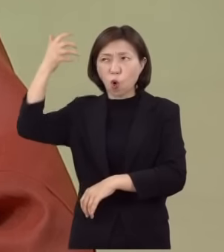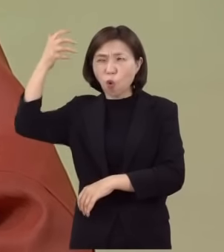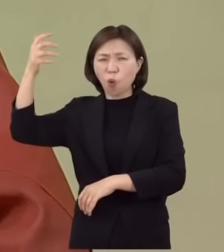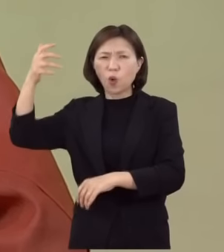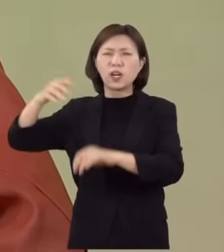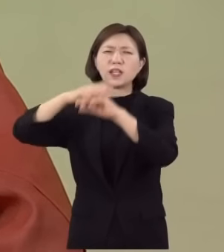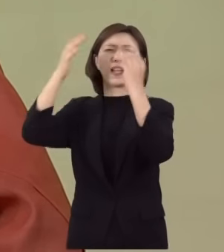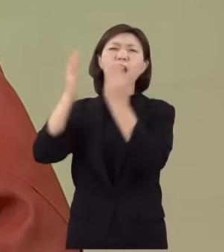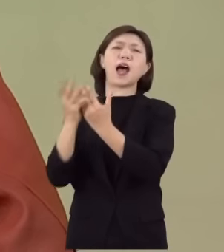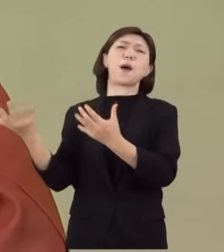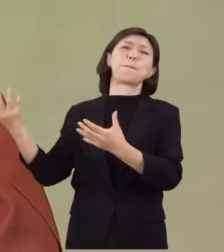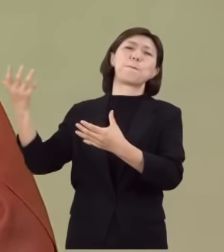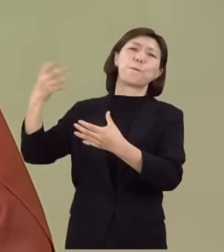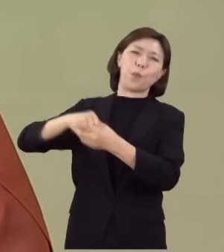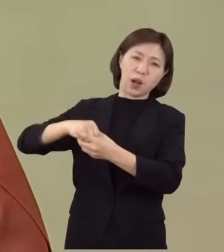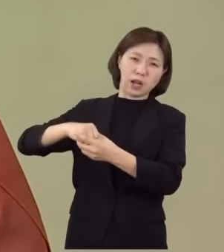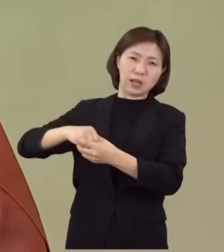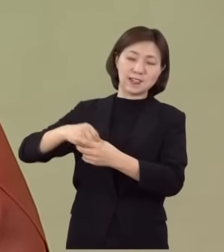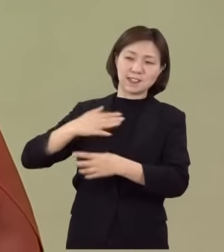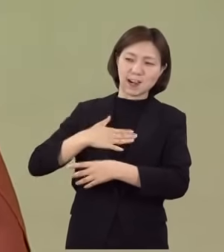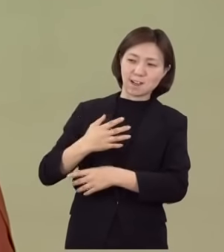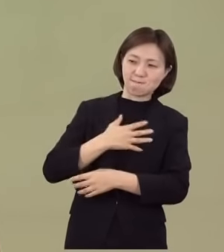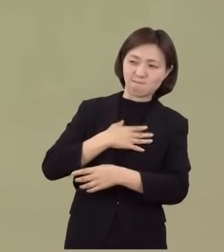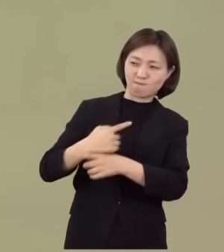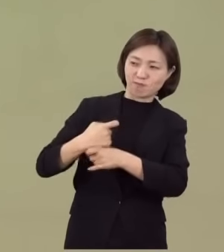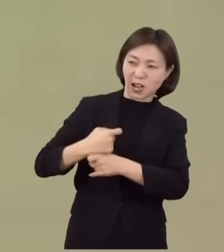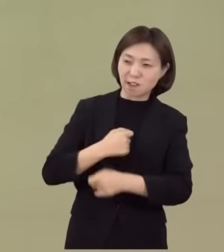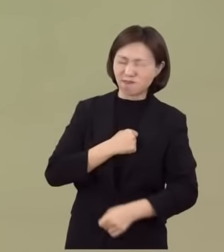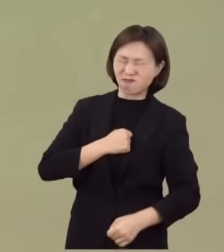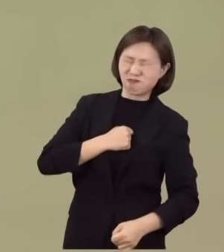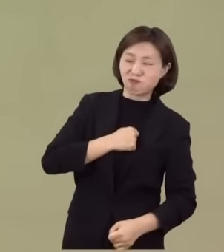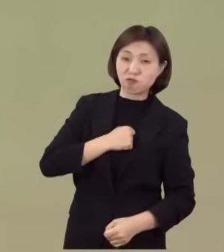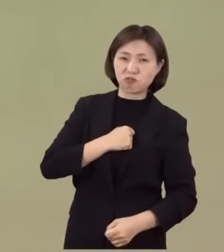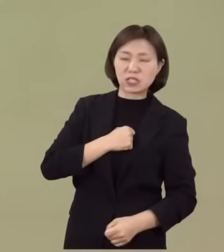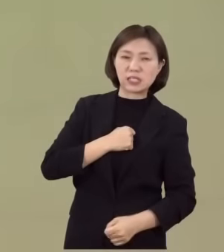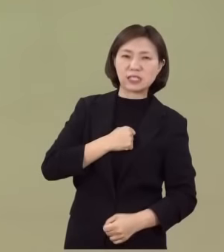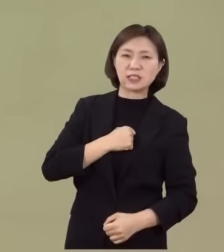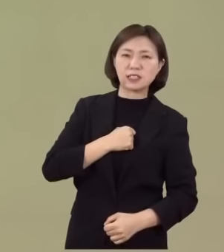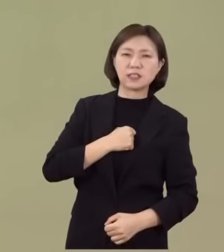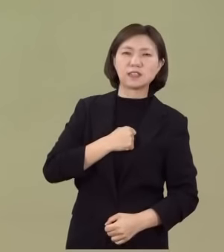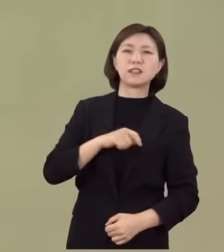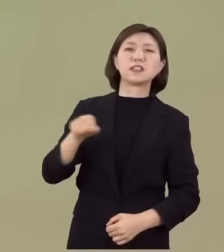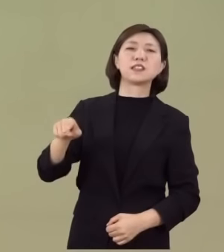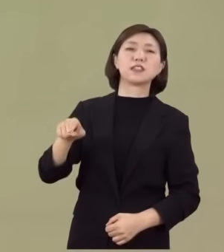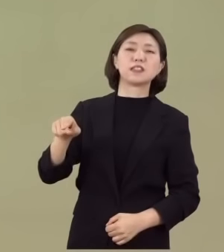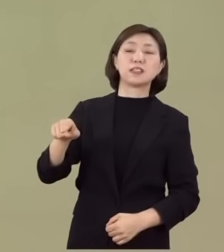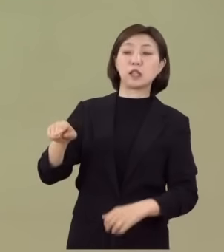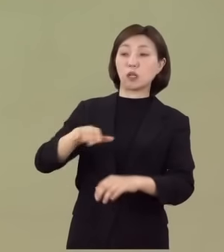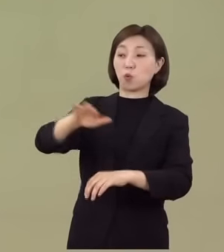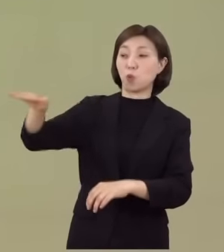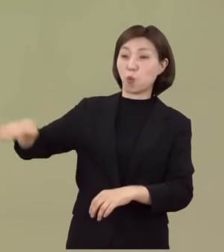나에게 원을 가진 쟁이들 그 포함해서